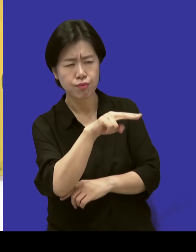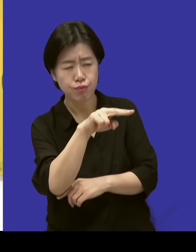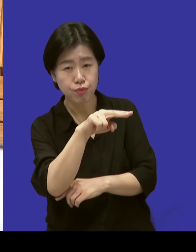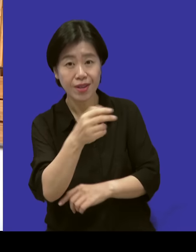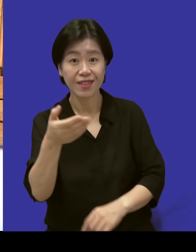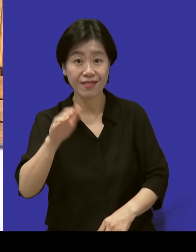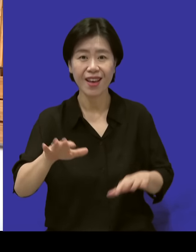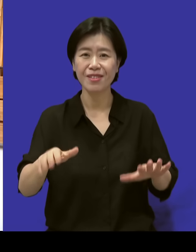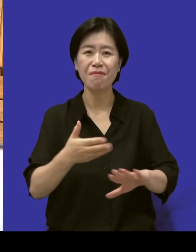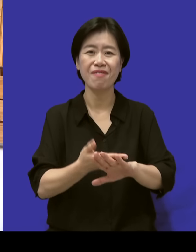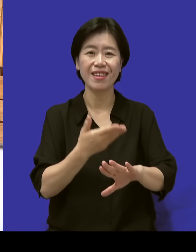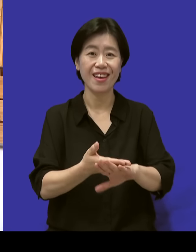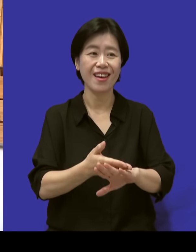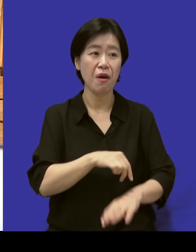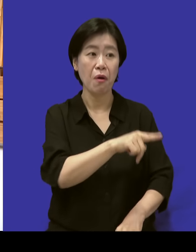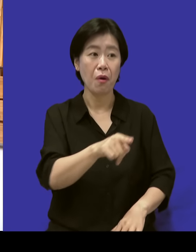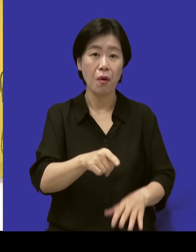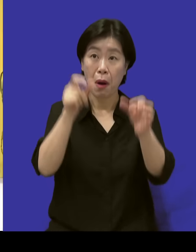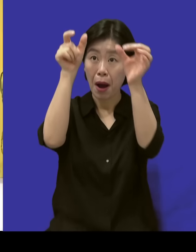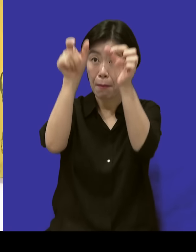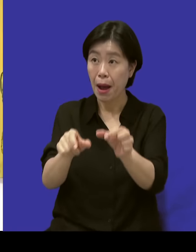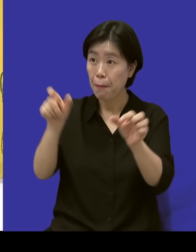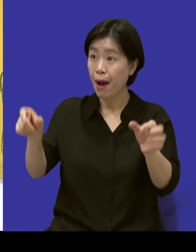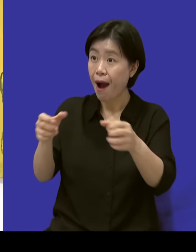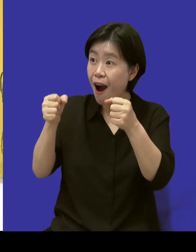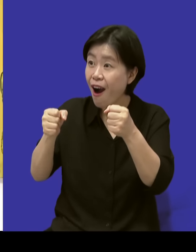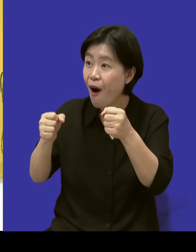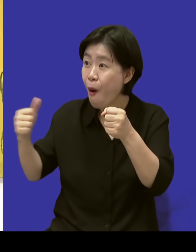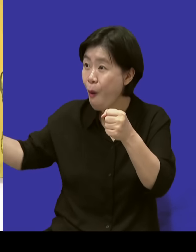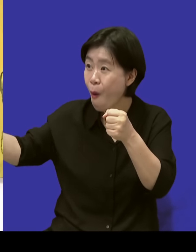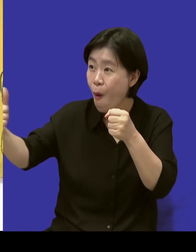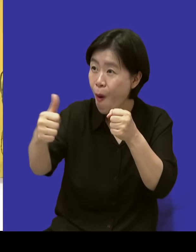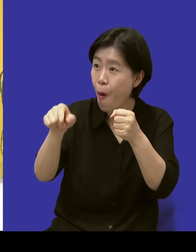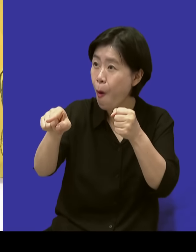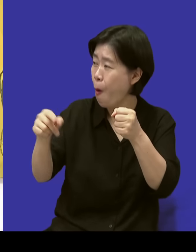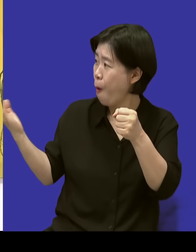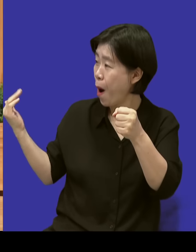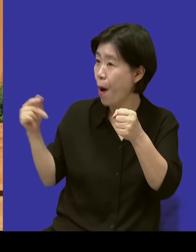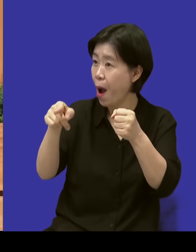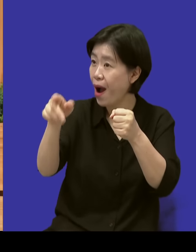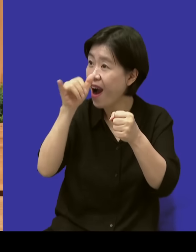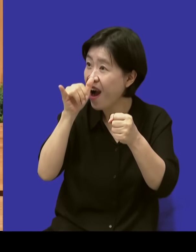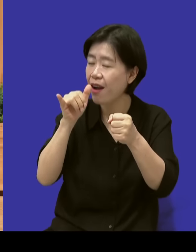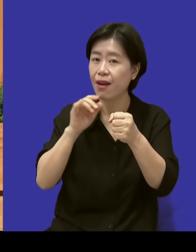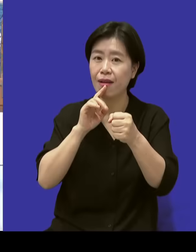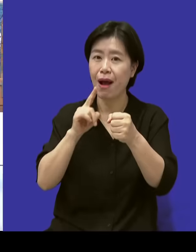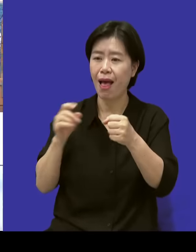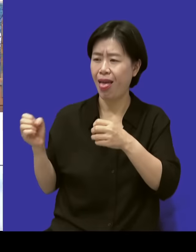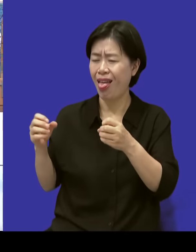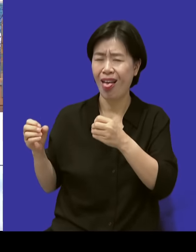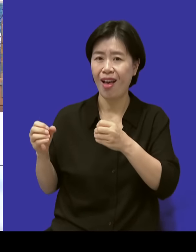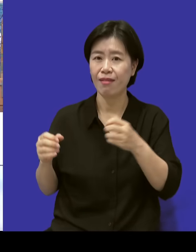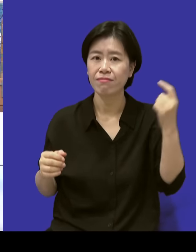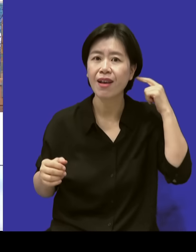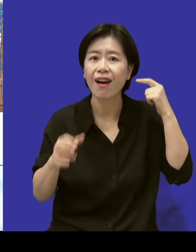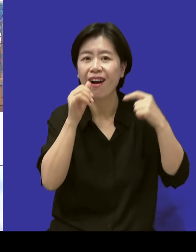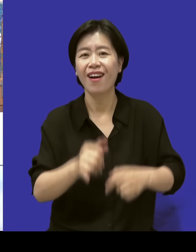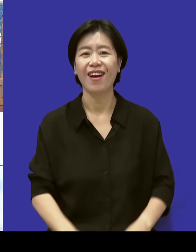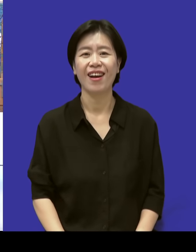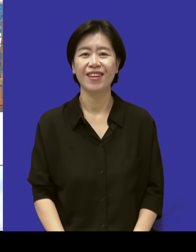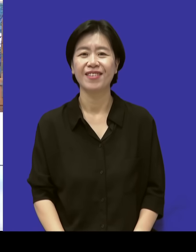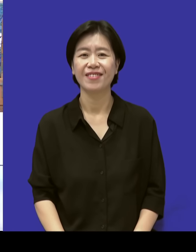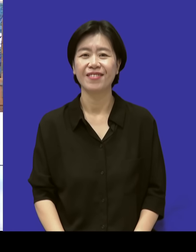아, 연예인부터. 왔다. 옛날에는 저기 딱 제가 가면은 왔다 하면 딱